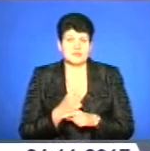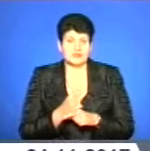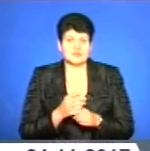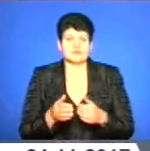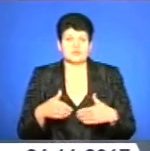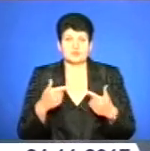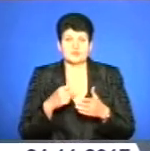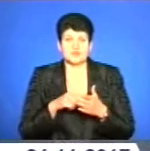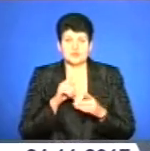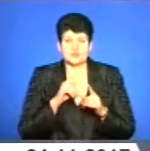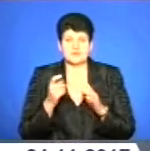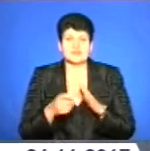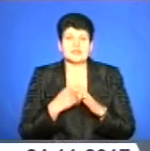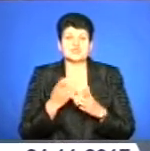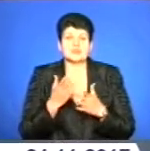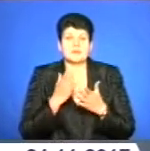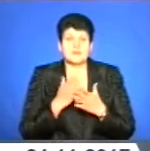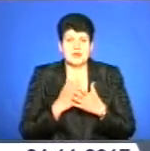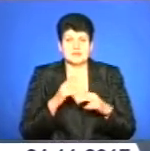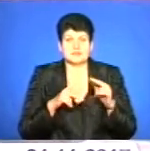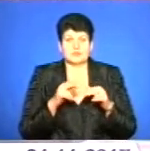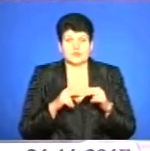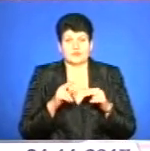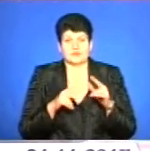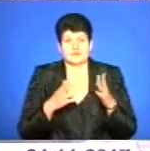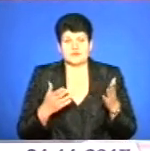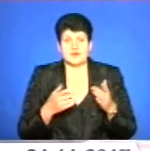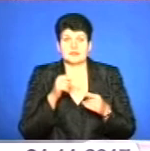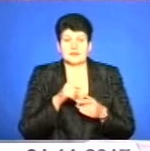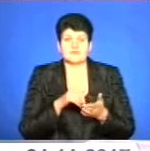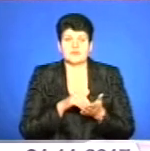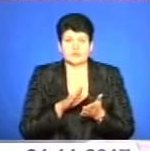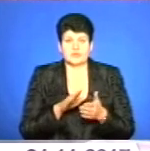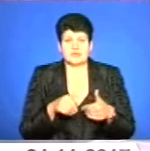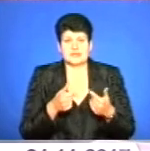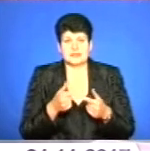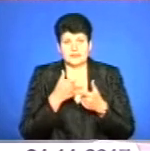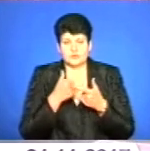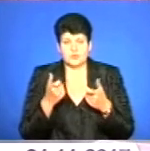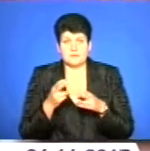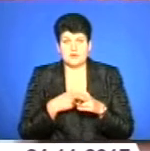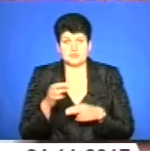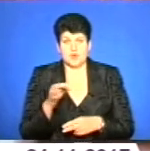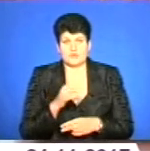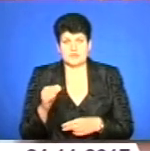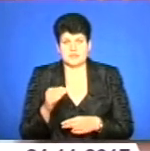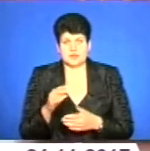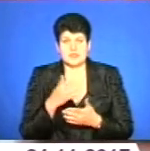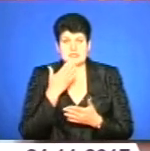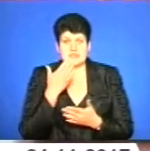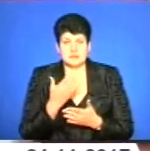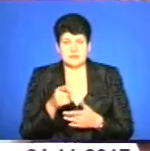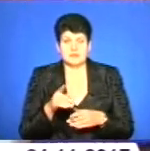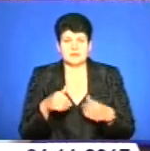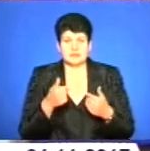раду, аби дізнатись, чи має забудовник дозвіл на будівництво. Однак там відмовились надати таку інформацію без офіційного запиту. Тож ми